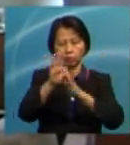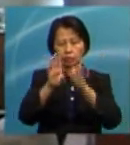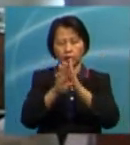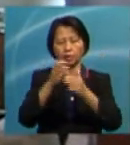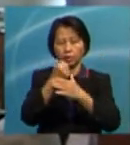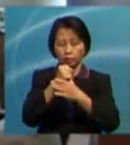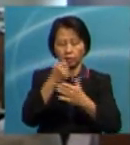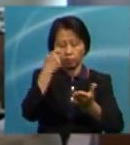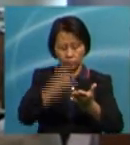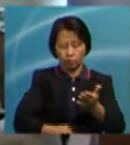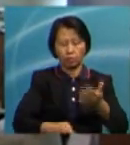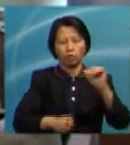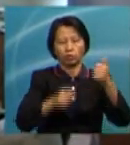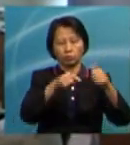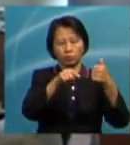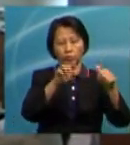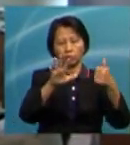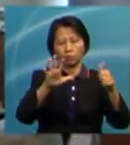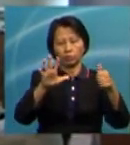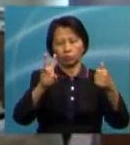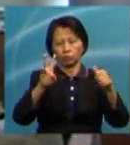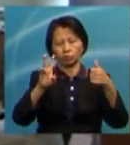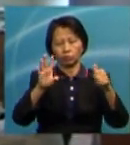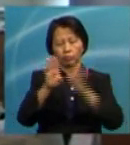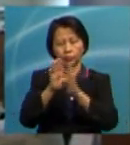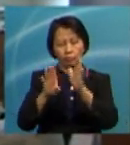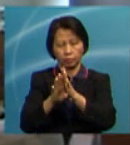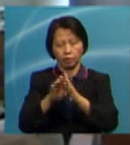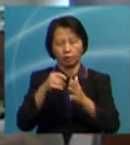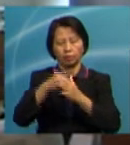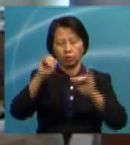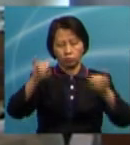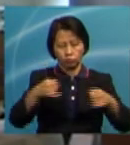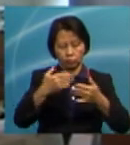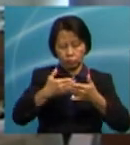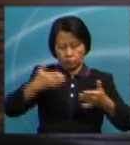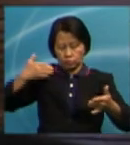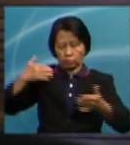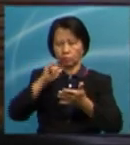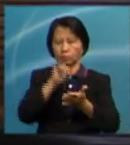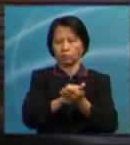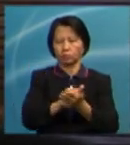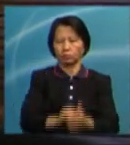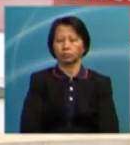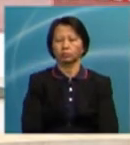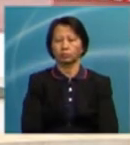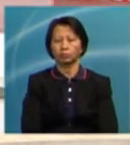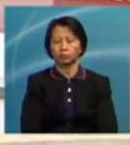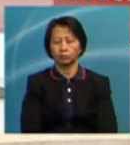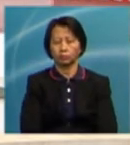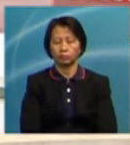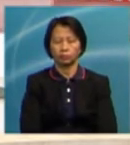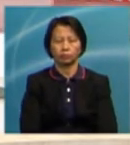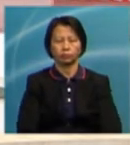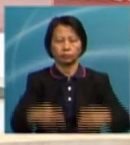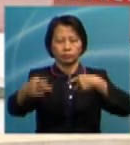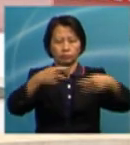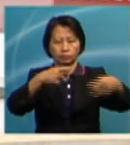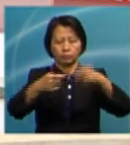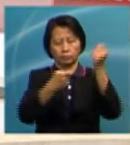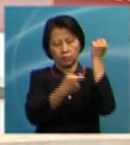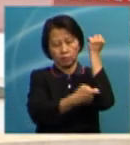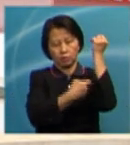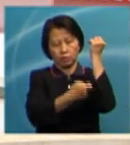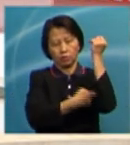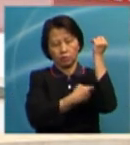saham bernilai 10.57 bilion pada jumaat sebelumnya pasaran getah